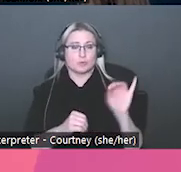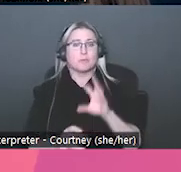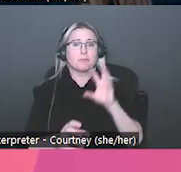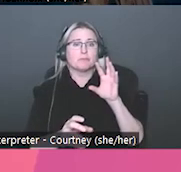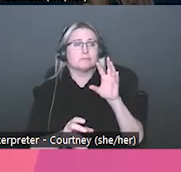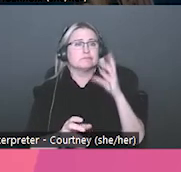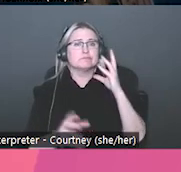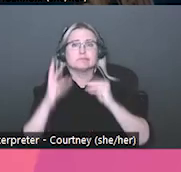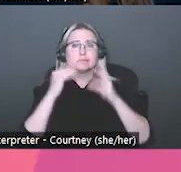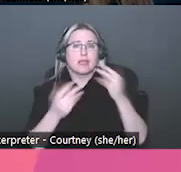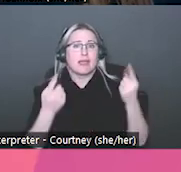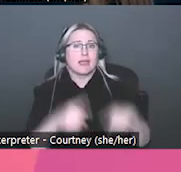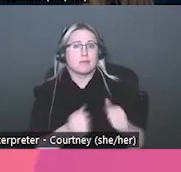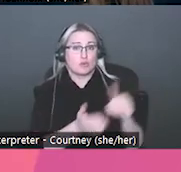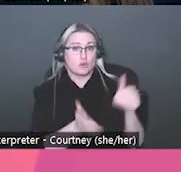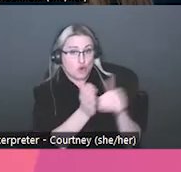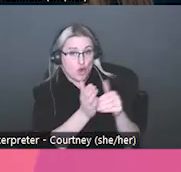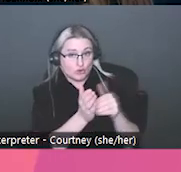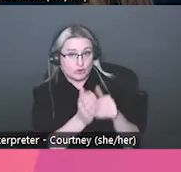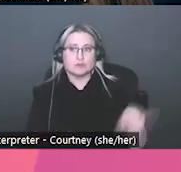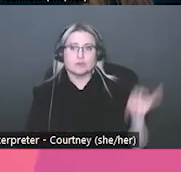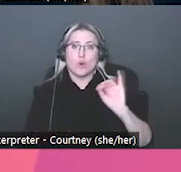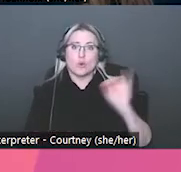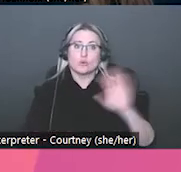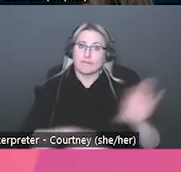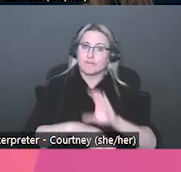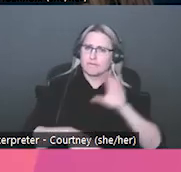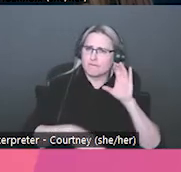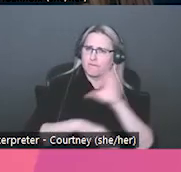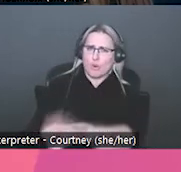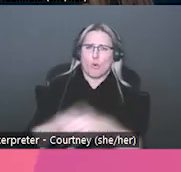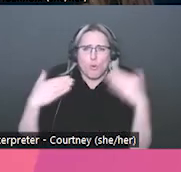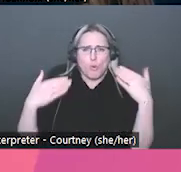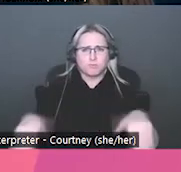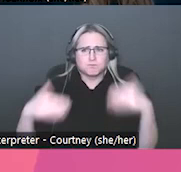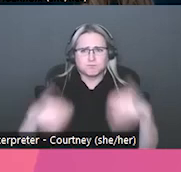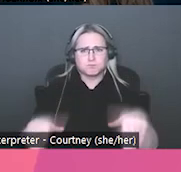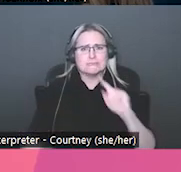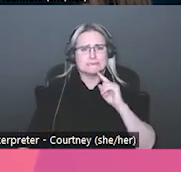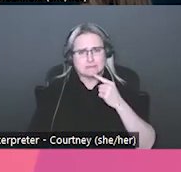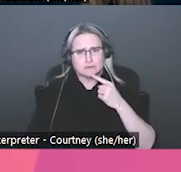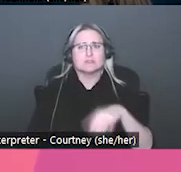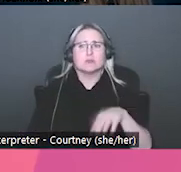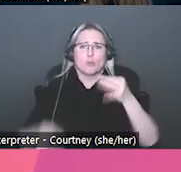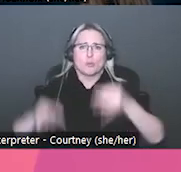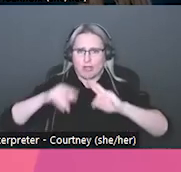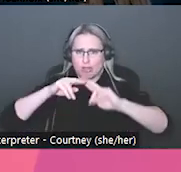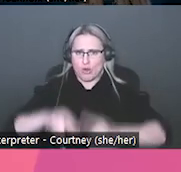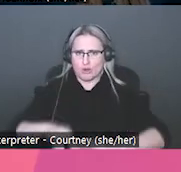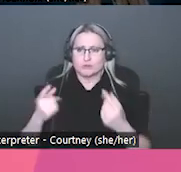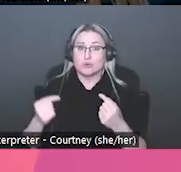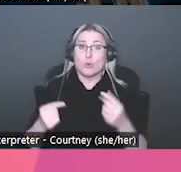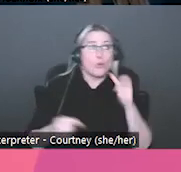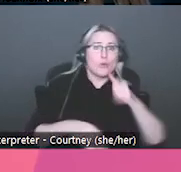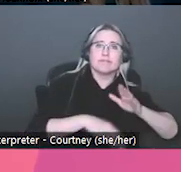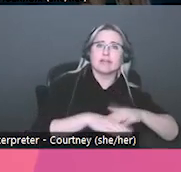et dans l'expérience des participantes avec leurs médecins et aussi dans la prise de mesures extrêmes de perte de poids en